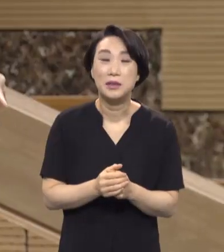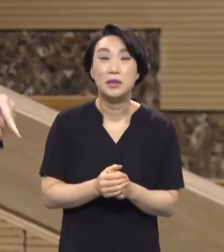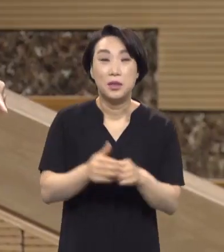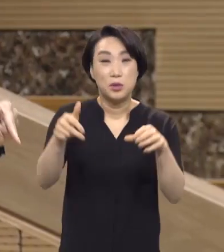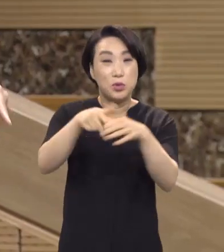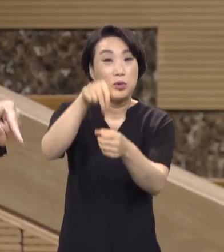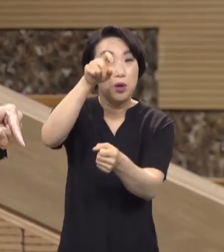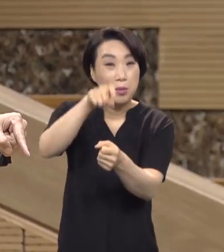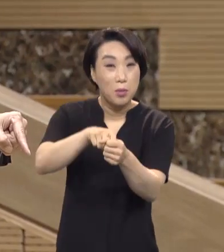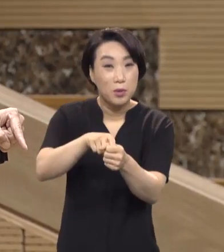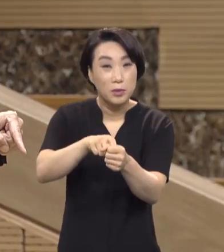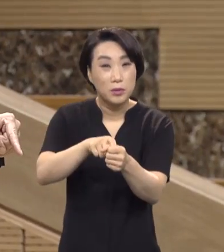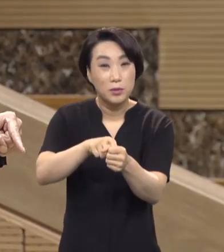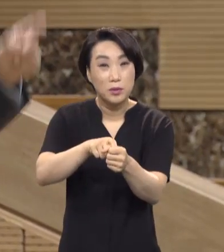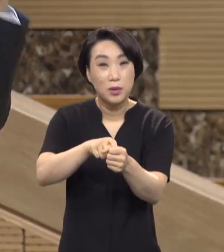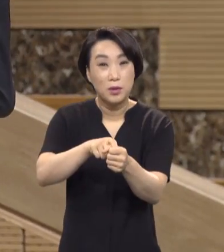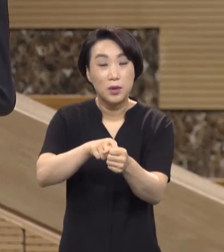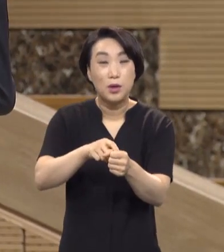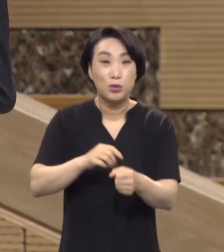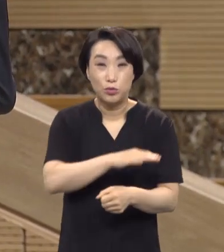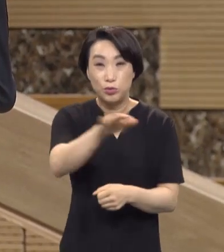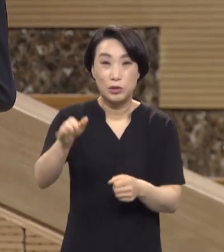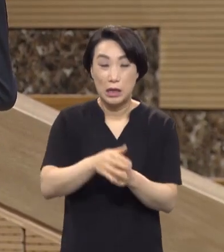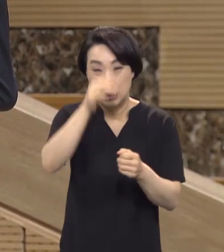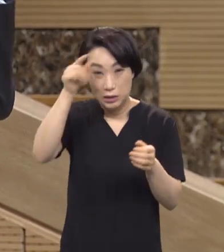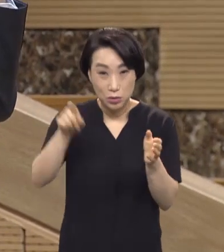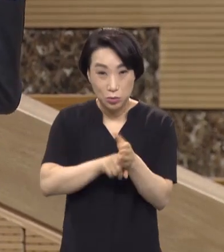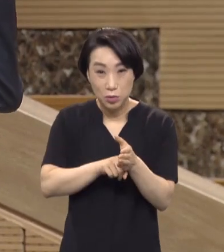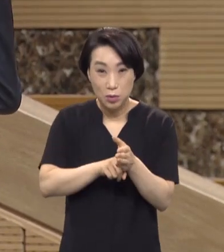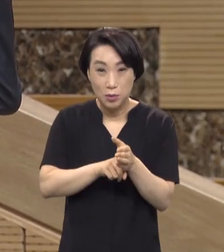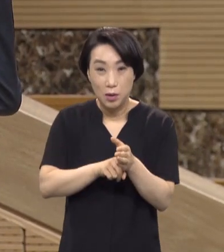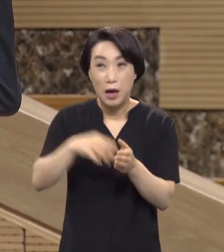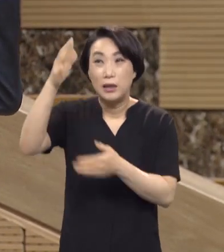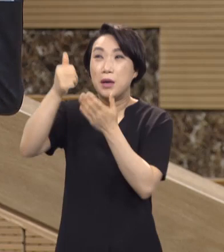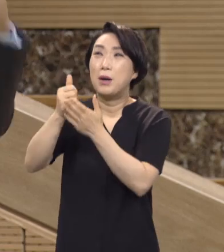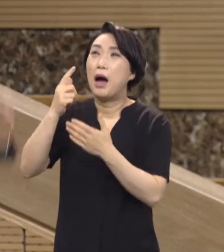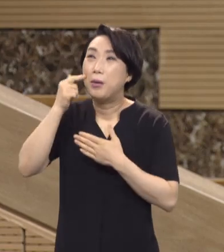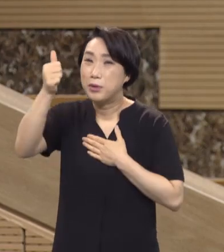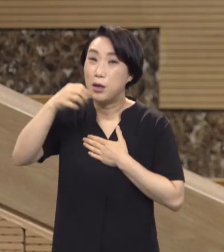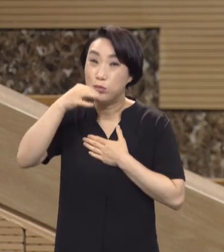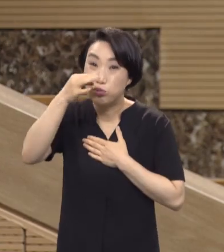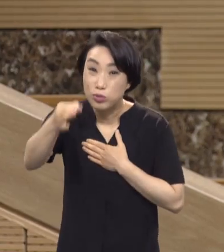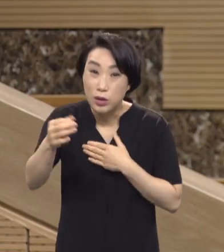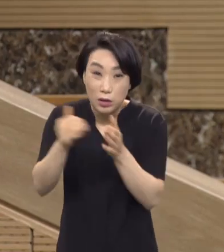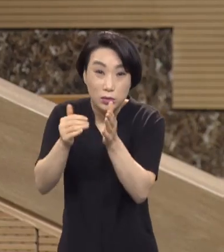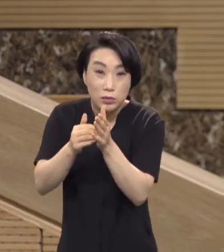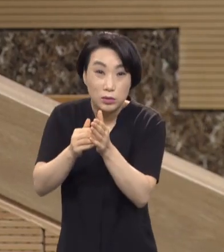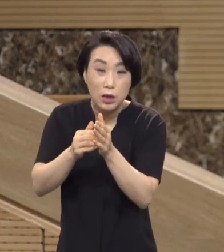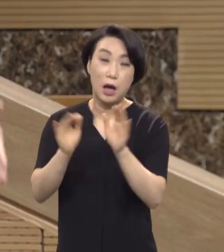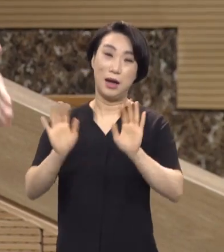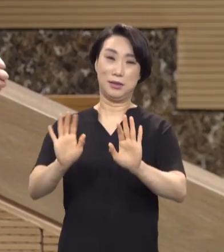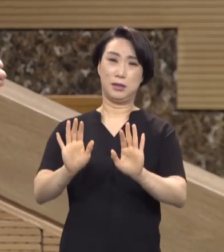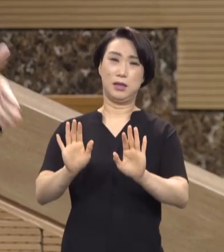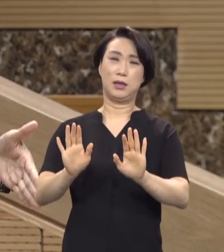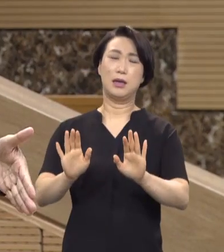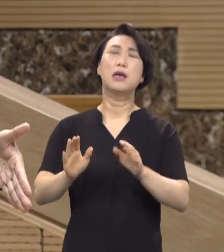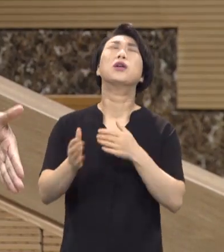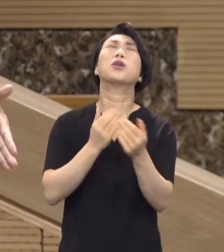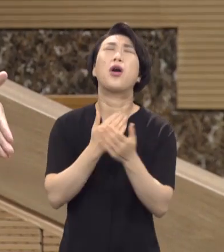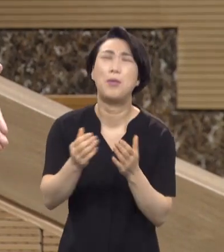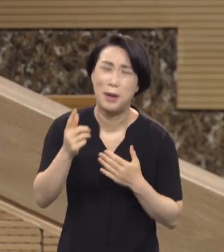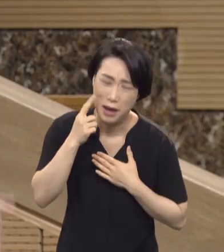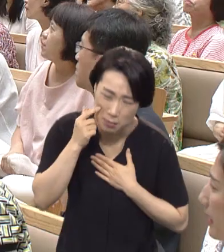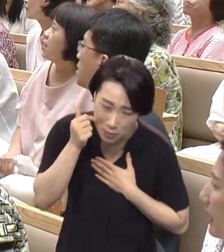종교적 의미에서 우리가 기독교는 하나님을 아버지라고 해, 그게 아니라